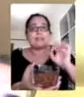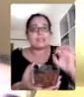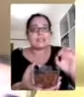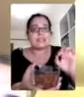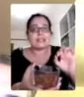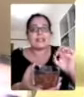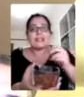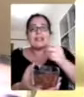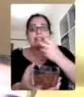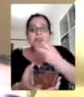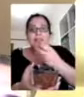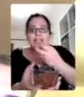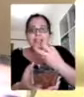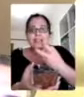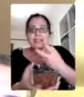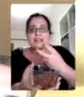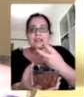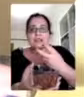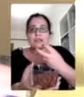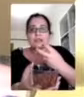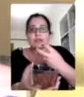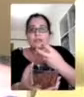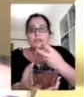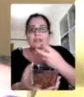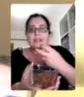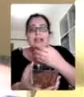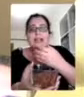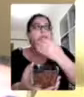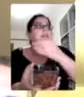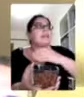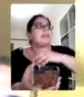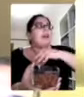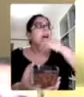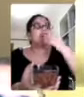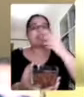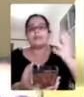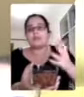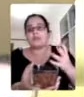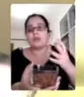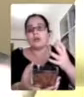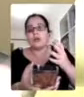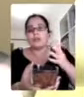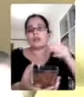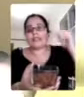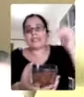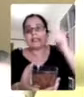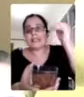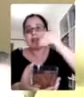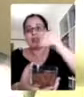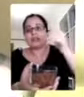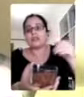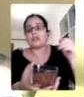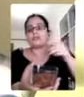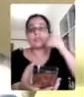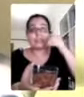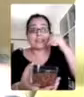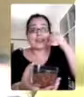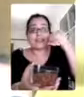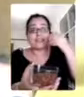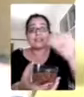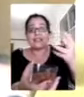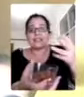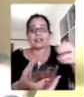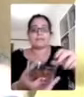dil yanması değil. Kimyasal reaksiyon oluyor. Yani böyle bir haşlanma durumu olmuyor. İğneler batıyor.